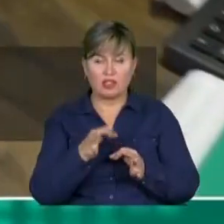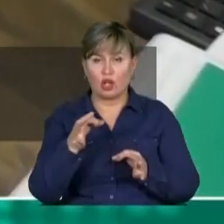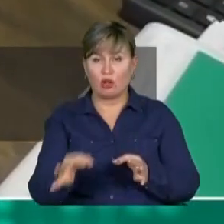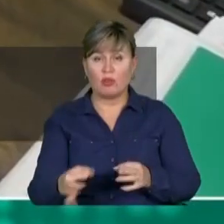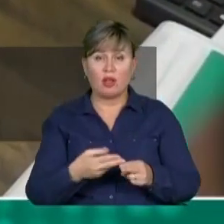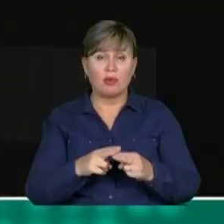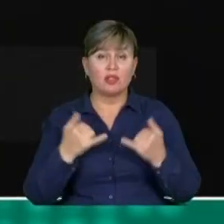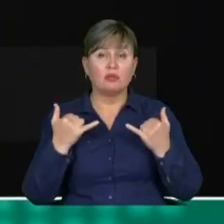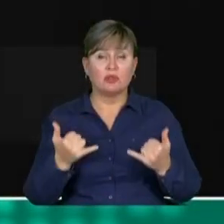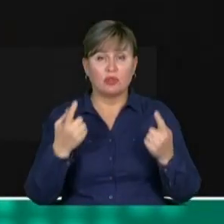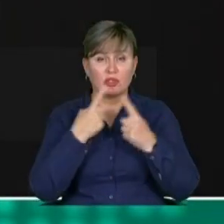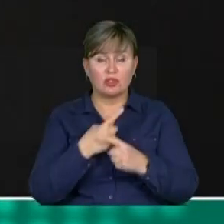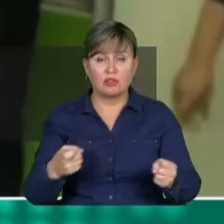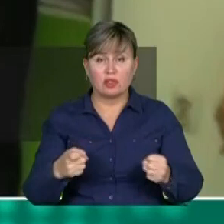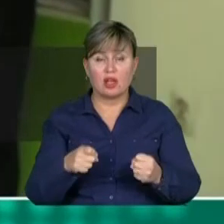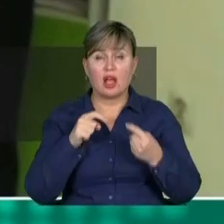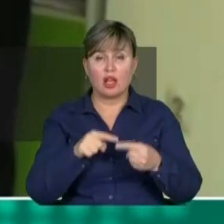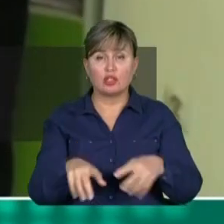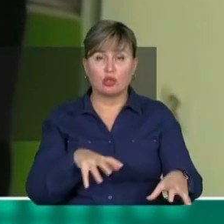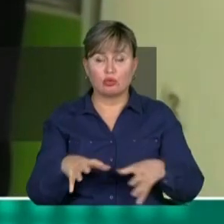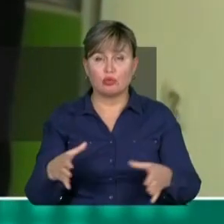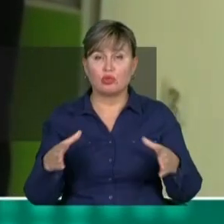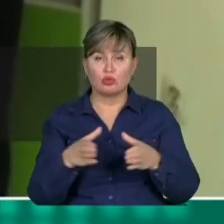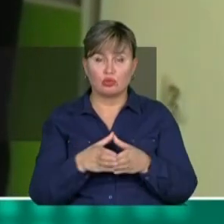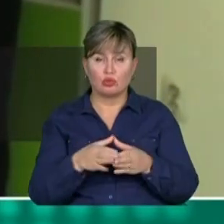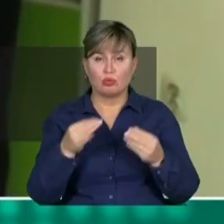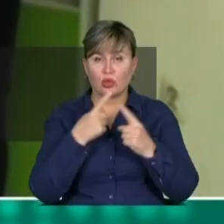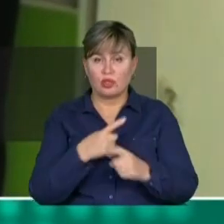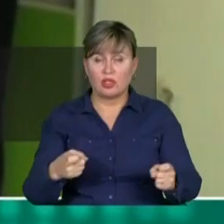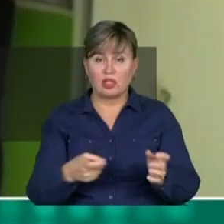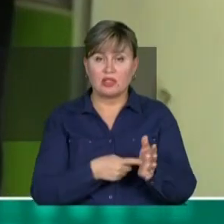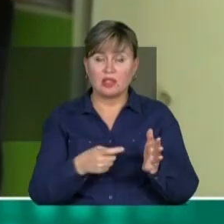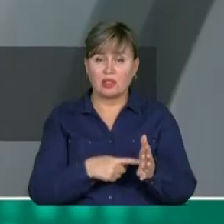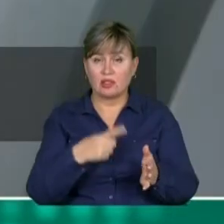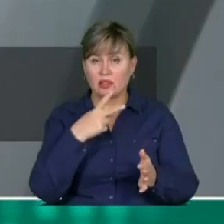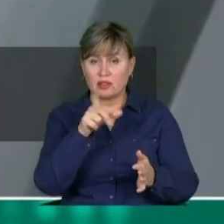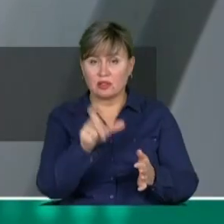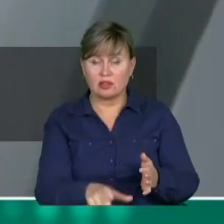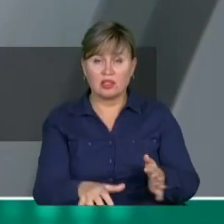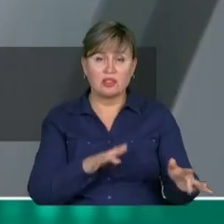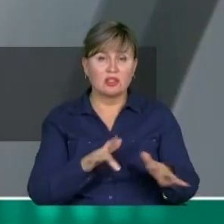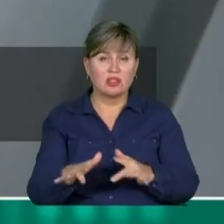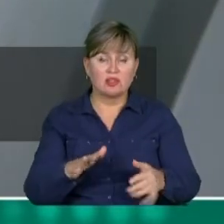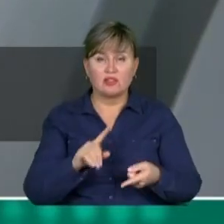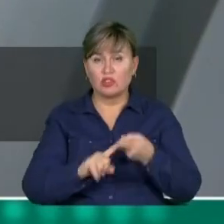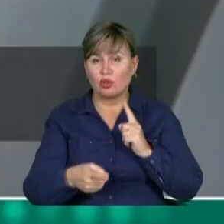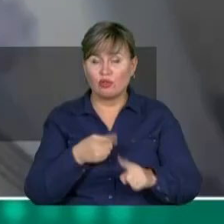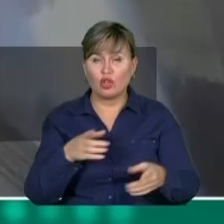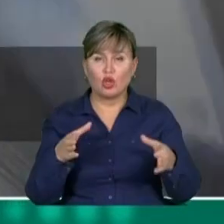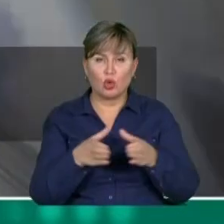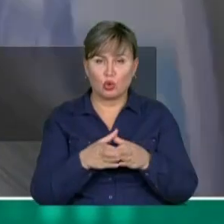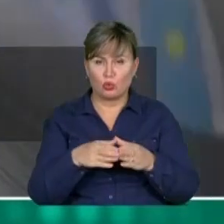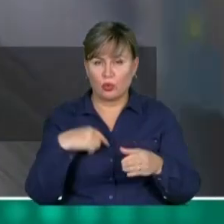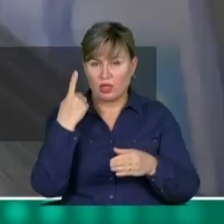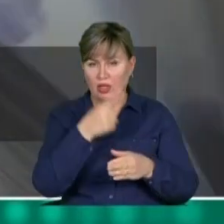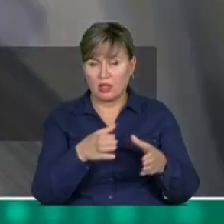Об этом сегодня заявили в антикоррупционной службе. По данным следствия, подозреваемая действовала в сговоре с группой лиц.